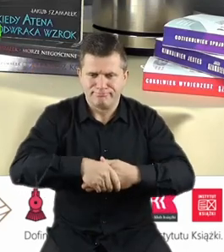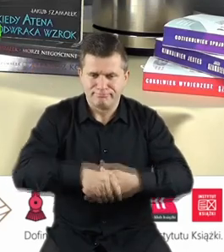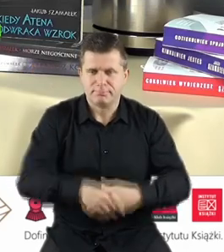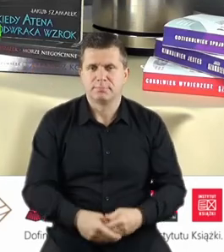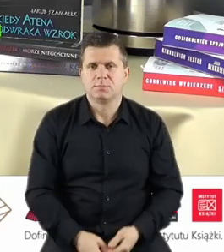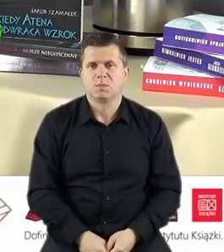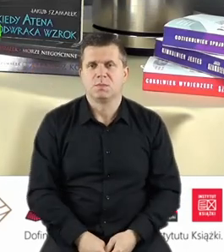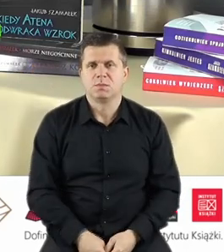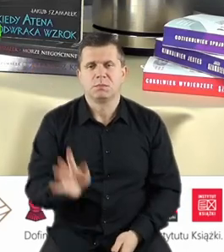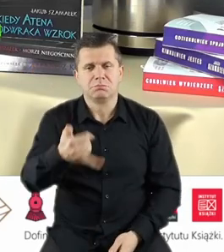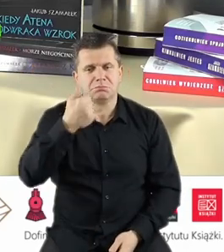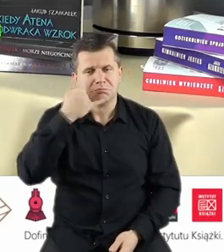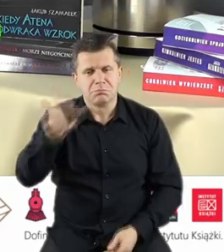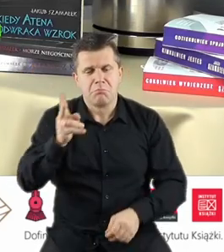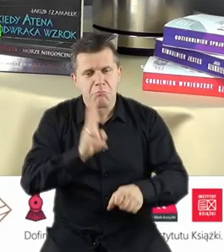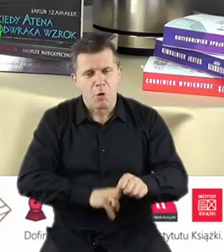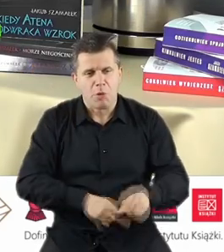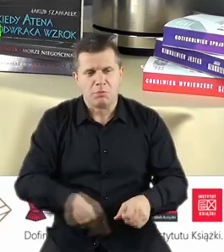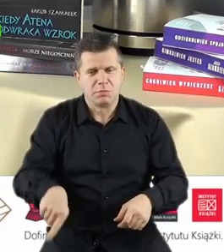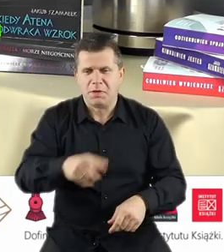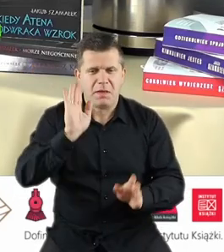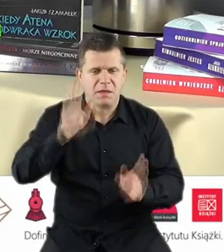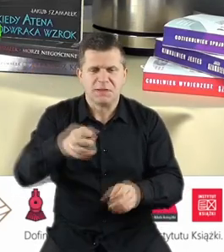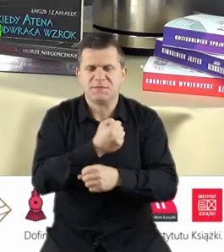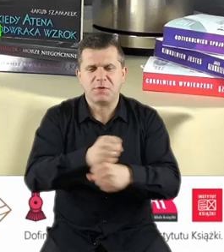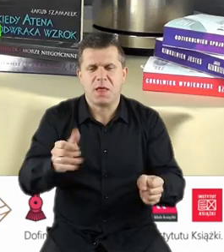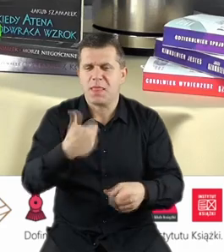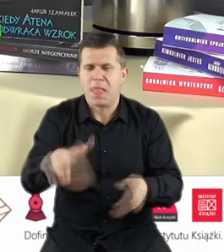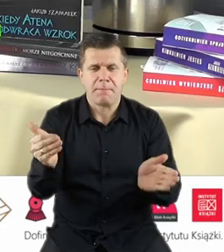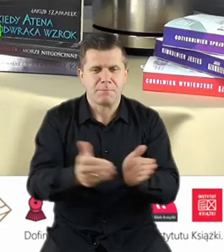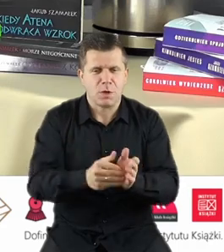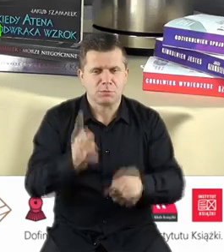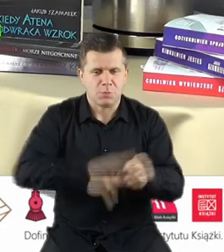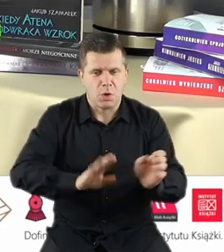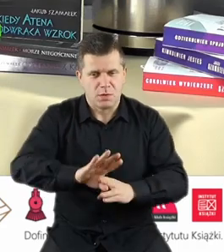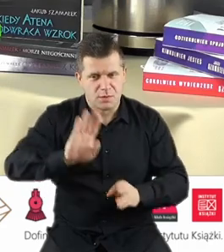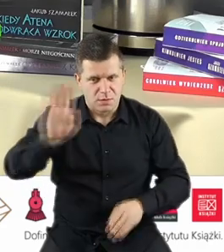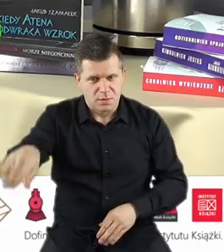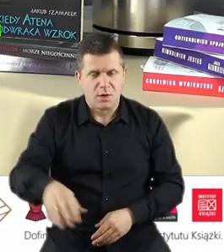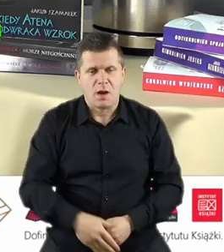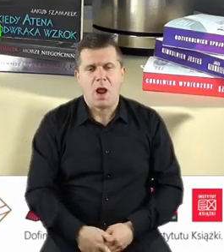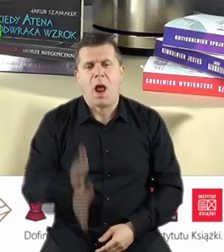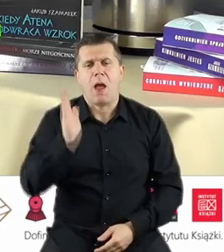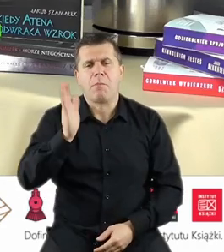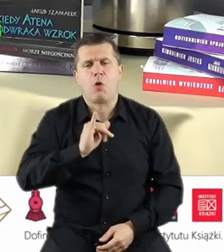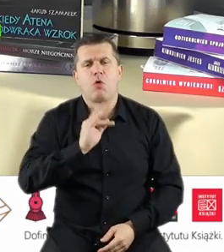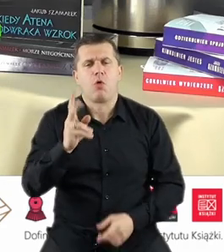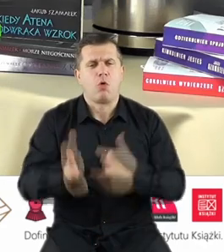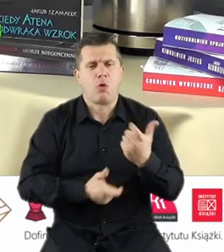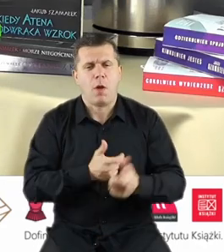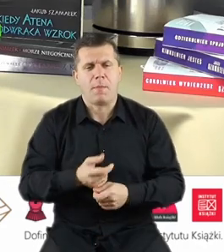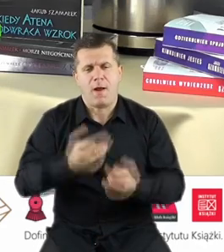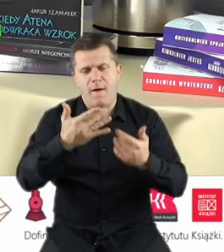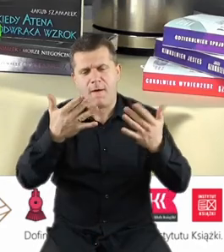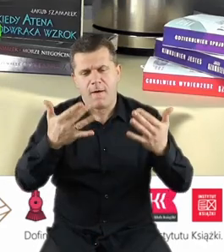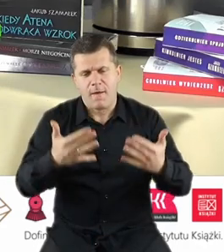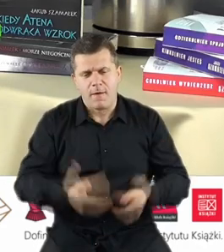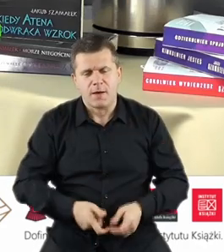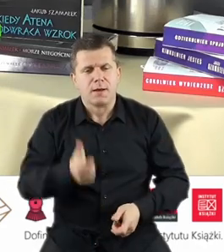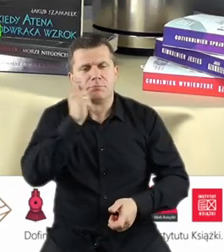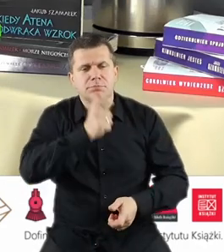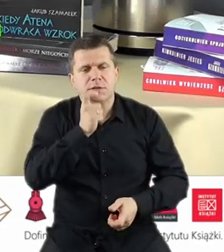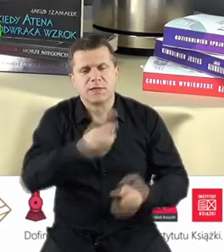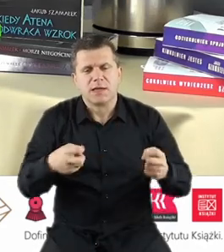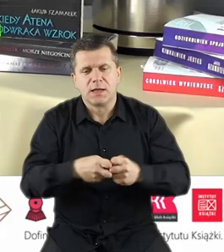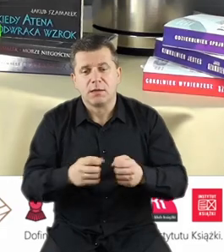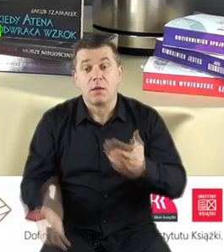wielu policjantów, no bo już nie są potrzebni, skoro jest tak ok. Tylko że potem ktoś sobie zadał trud, żeby policzyć z kolei przestępstwa internetowe i się